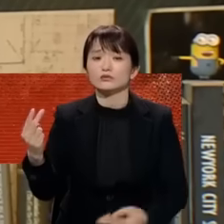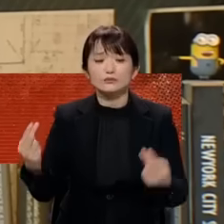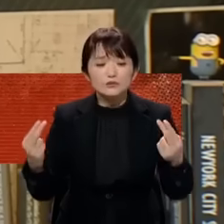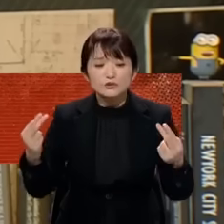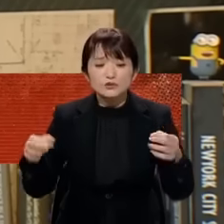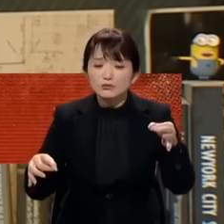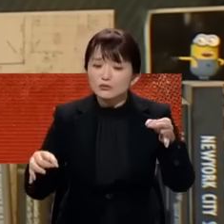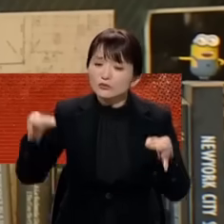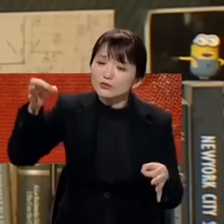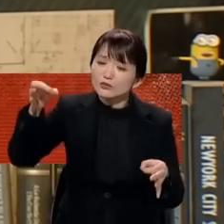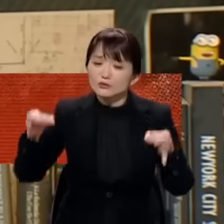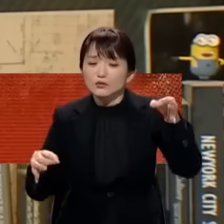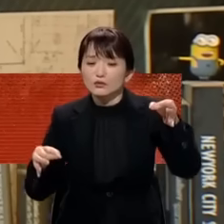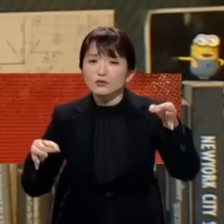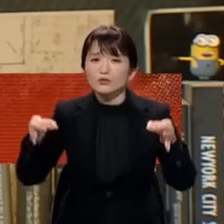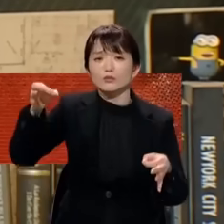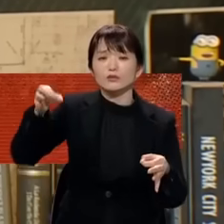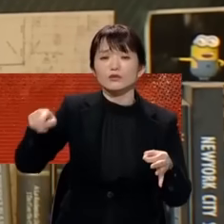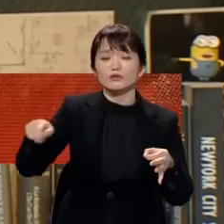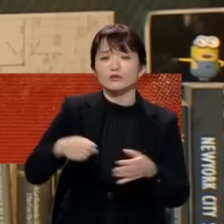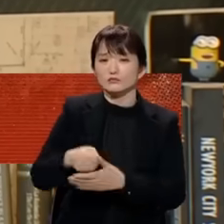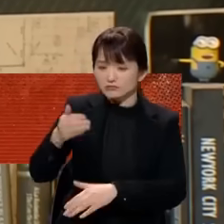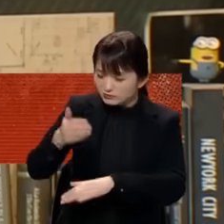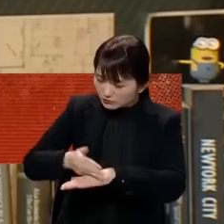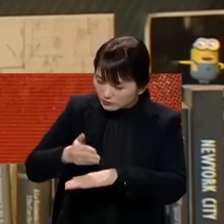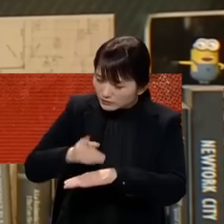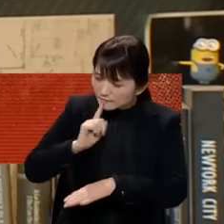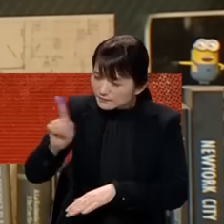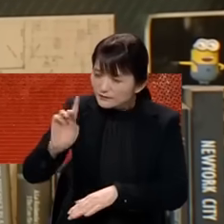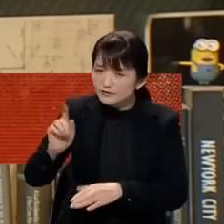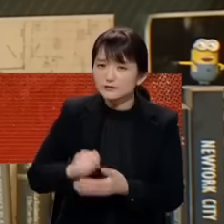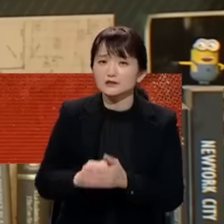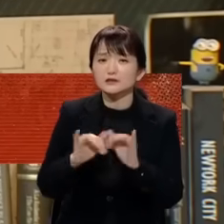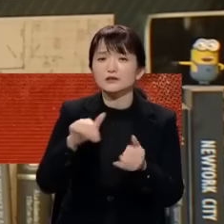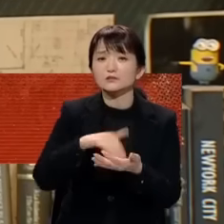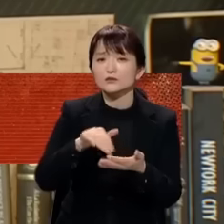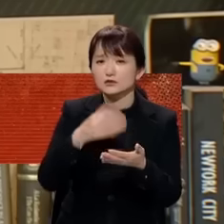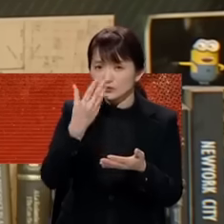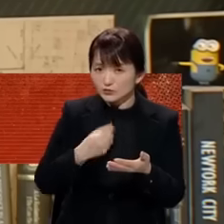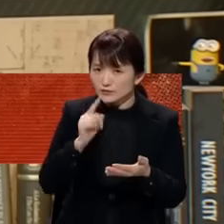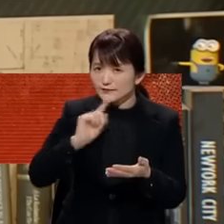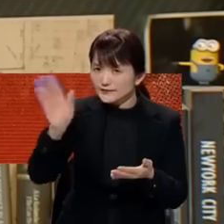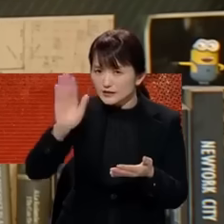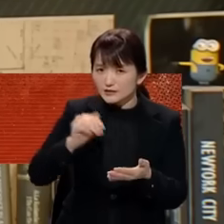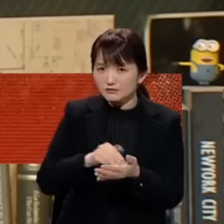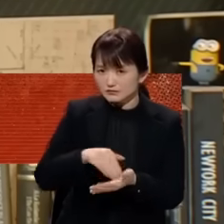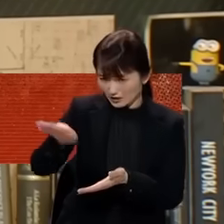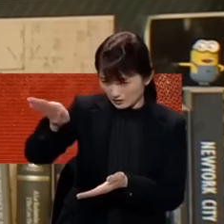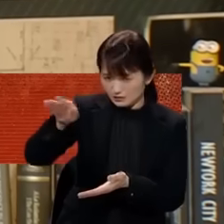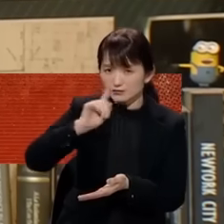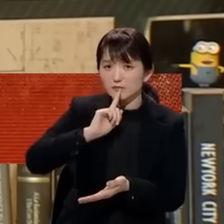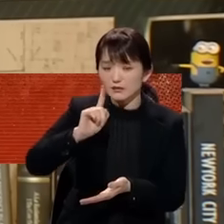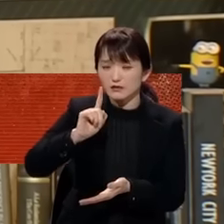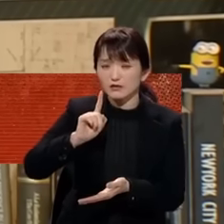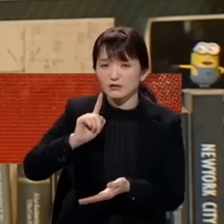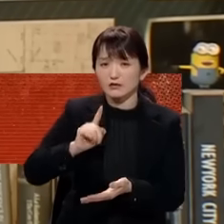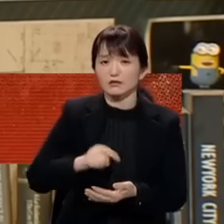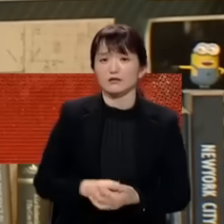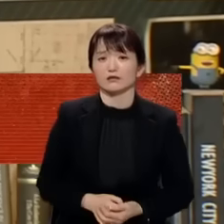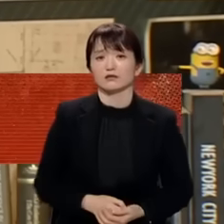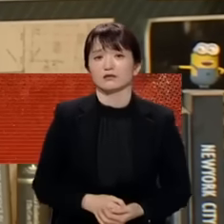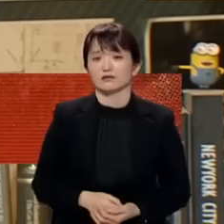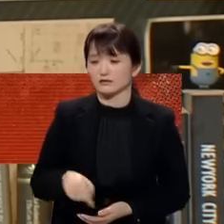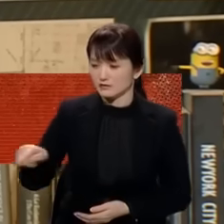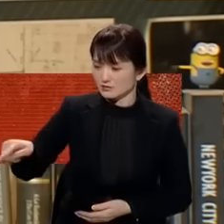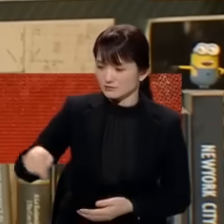비싸요 어 세상에 감사하다고 못할 망정 뭐 사람수대로 음료 안 시킬 거면 나가서 먹으라고이 양반